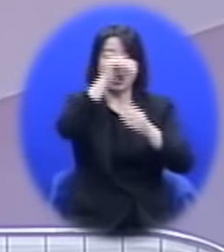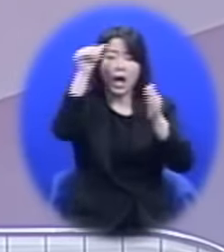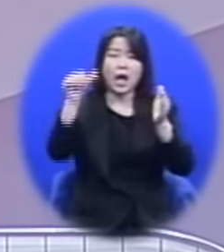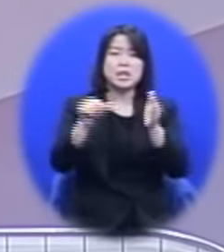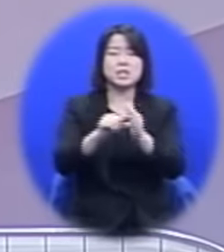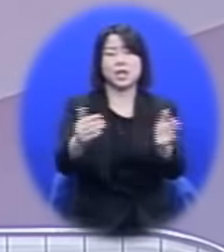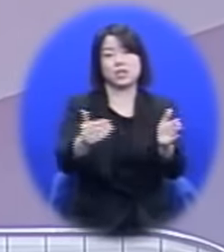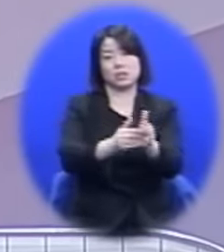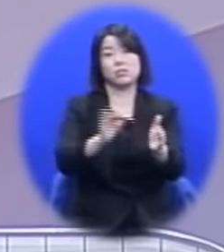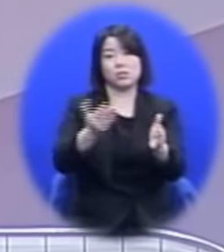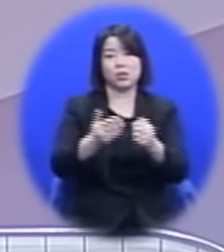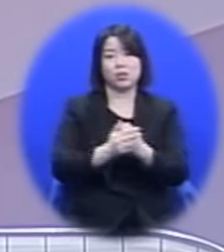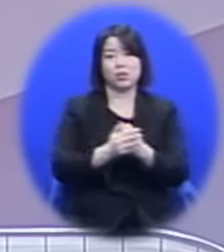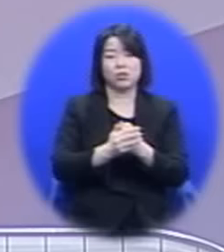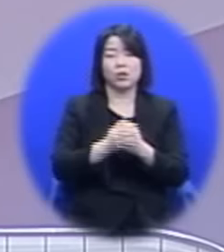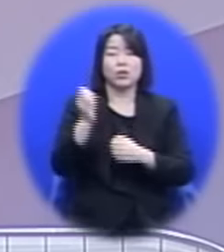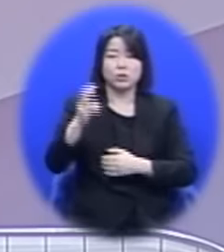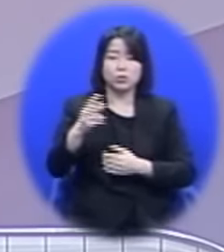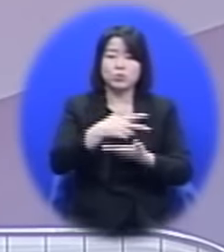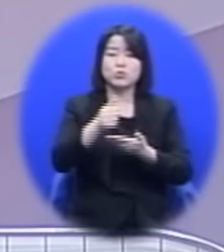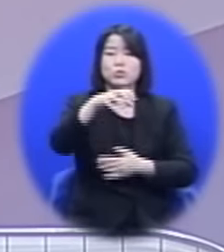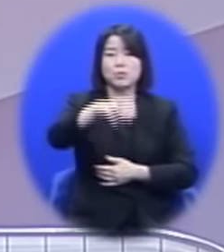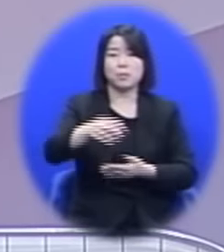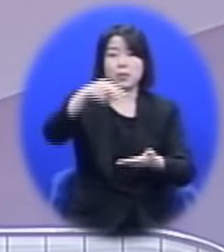끝나버립니다. 그리고는 주님 앞에 서야 돼요.